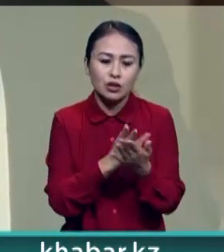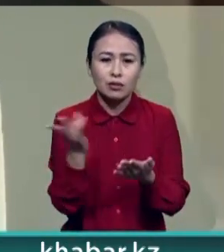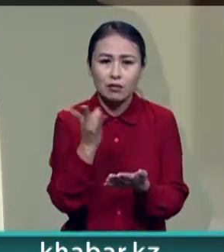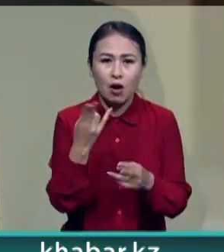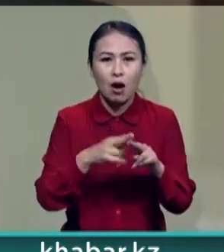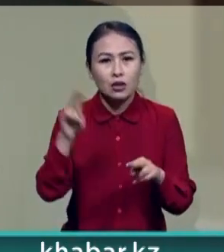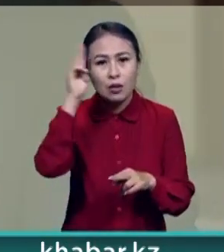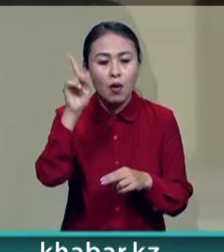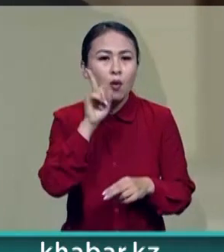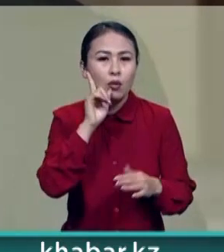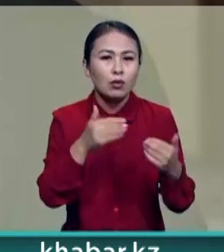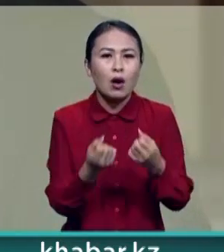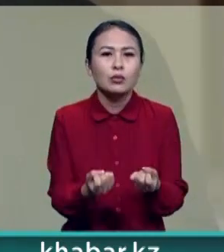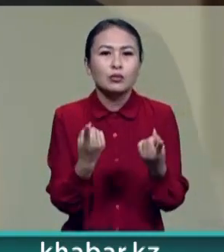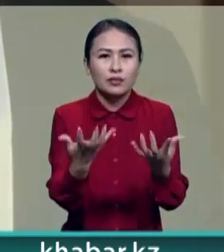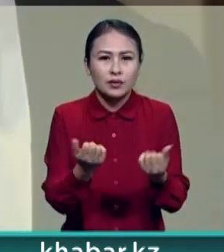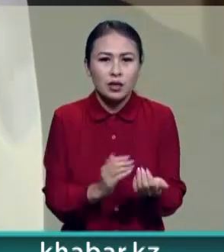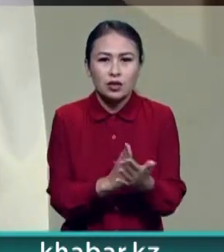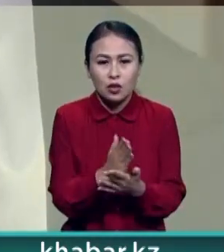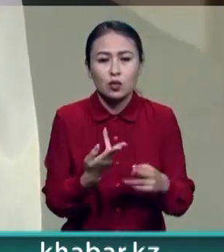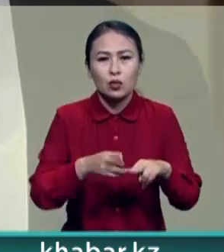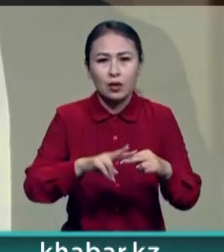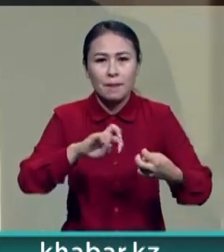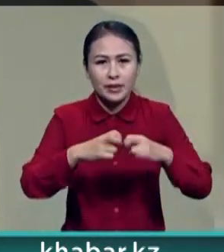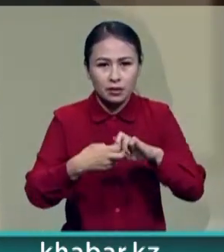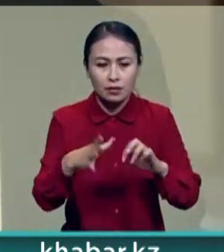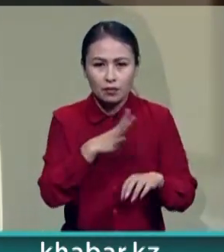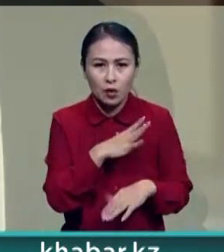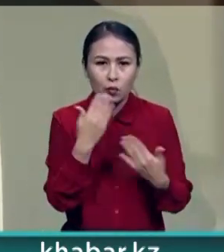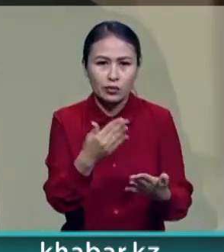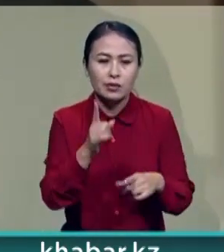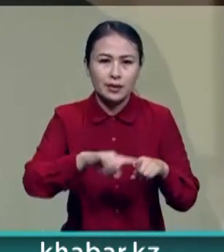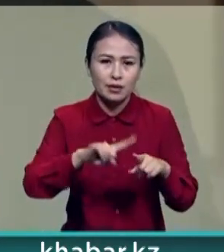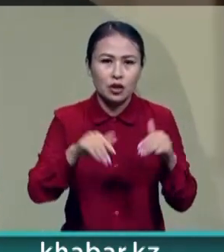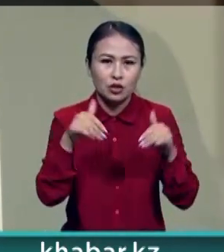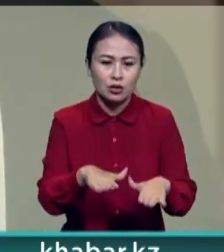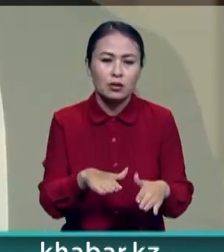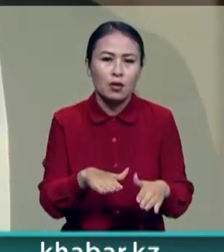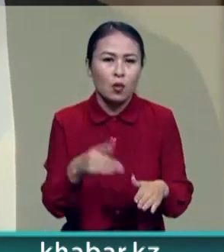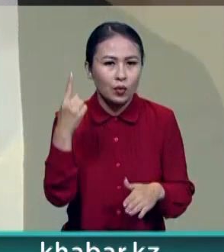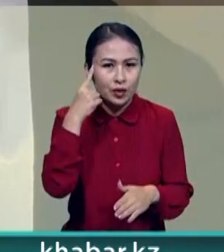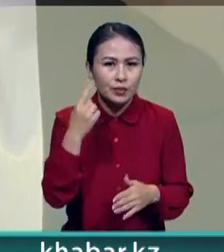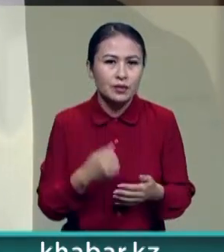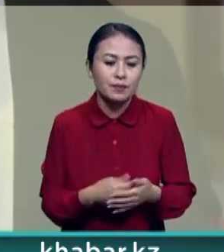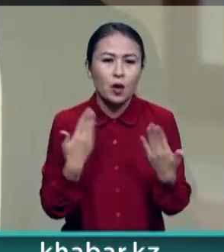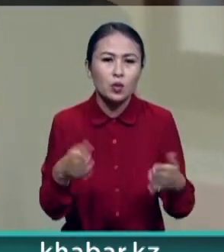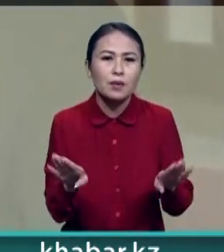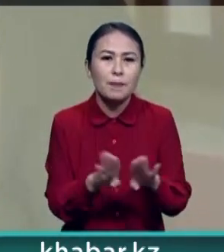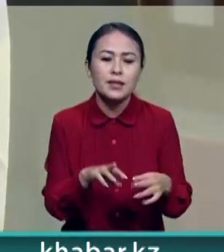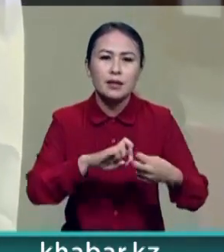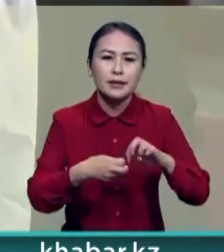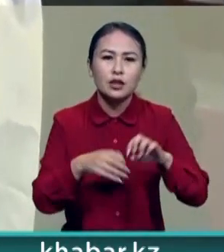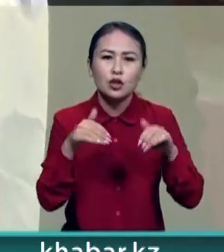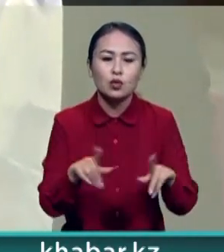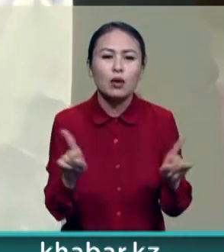оқу бітірген жастарда стаж қайдан болсын? Осы мәселені көтердік, осы мәселе тезірек шешілсе деген ойдамыз. Жалпы осы мәселені